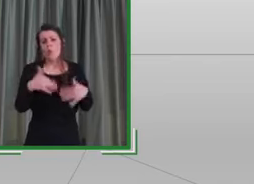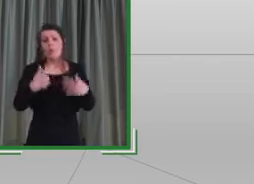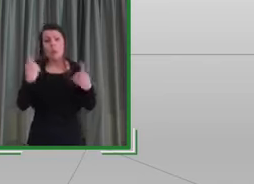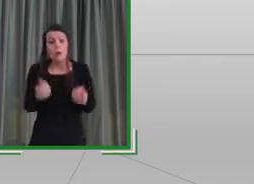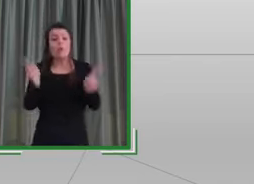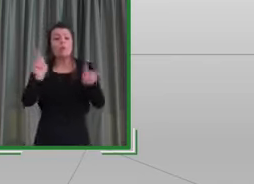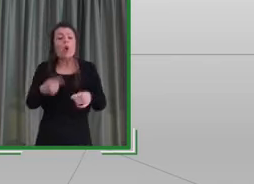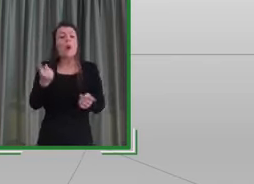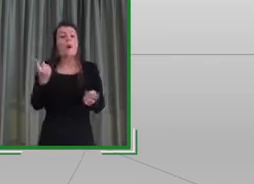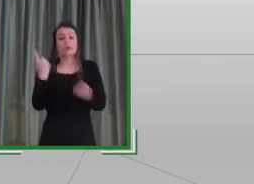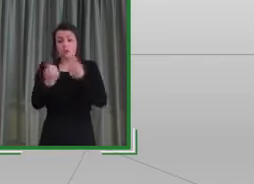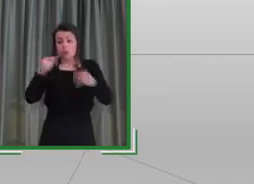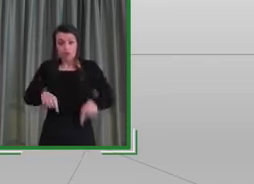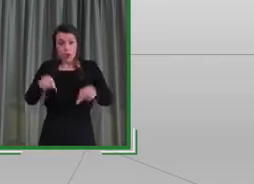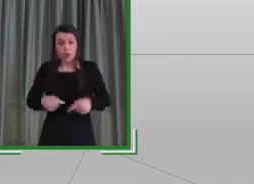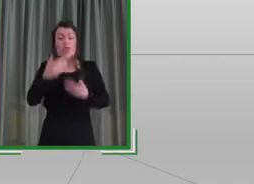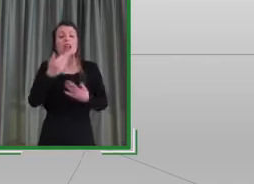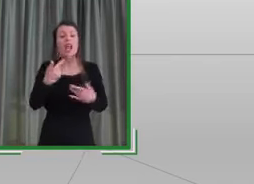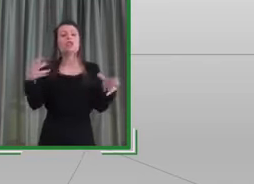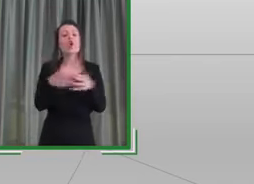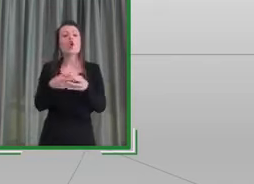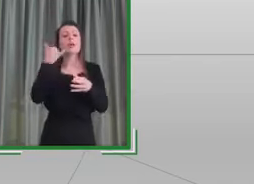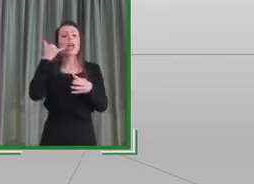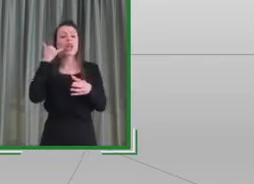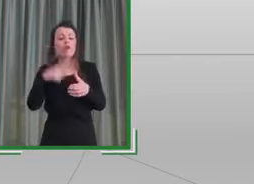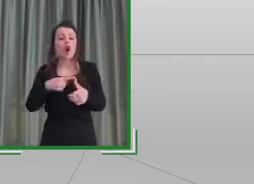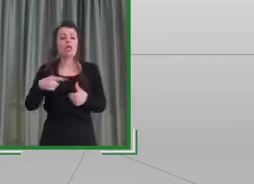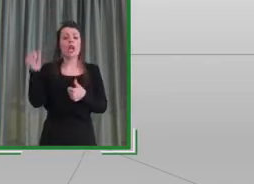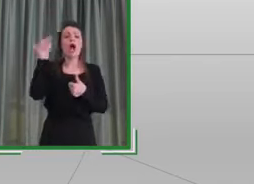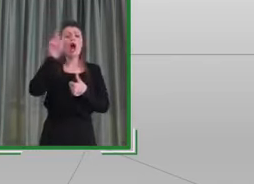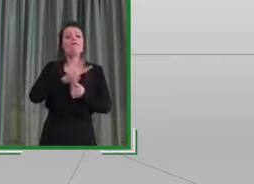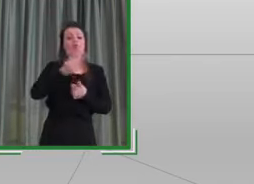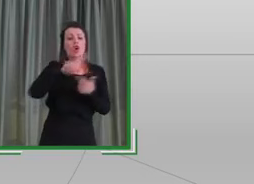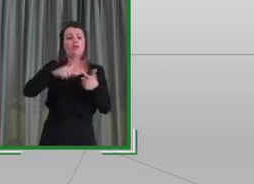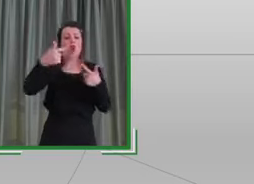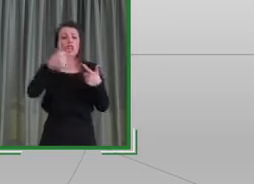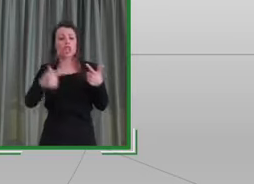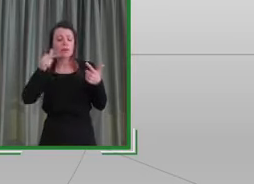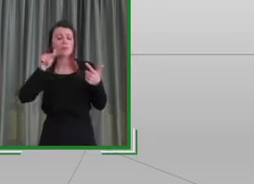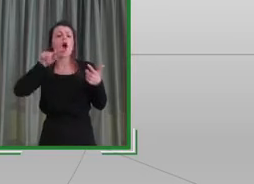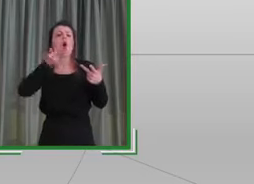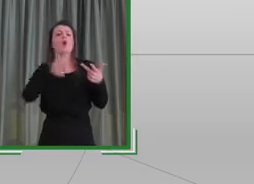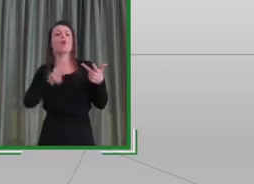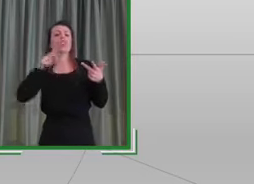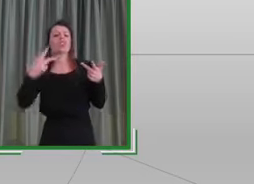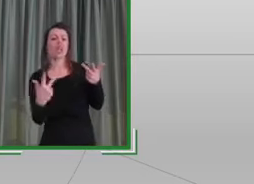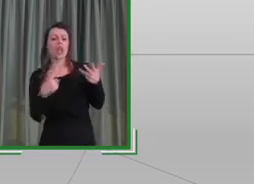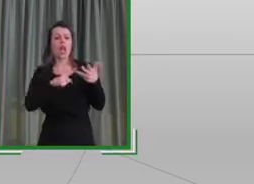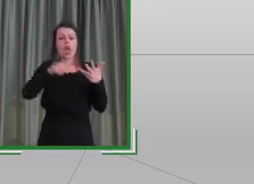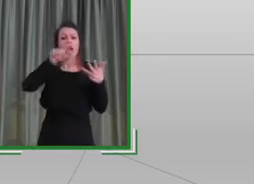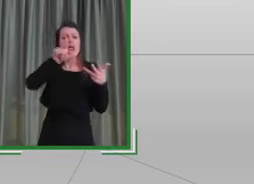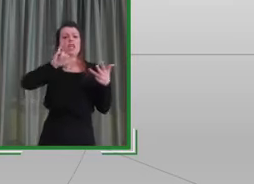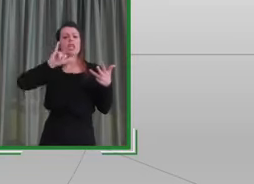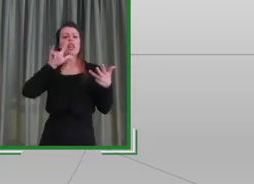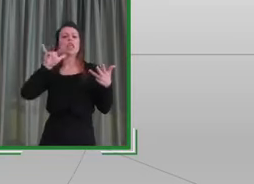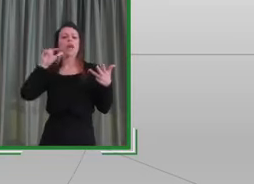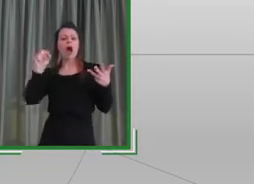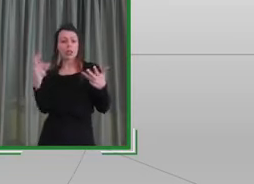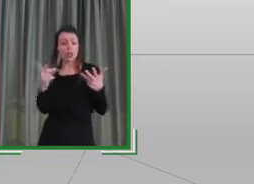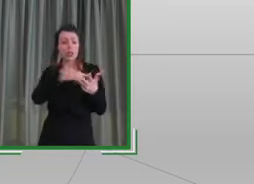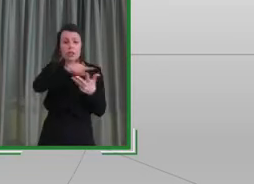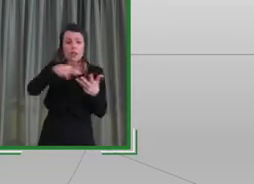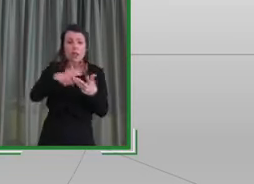tim wind 3 e iliad state ricevendo su tutti i vostri cellulari parlo dei lombardi un